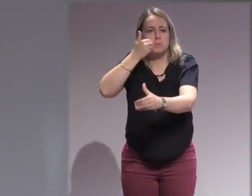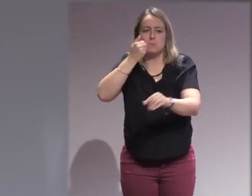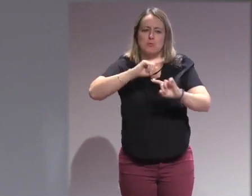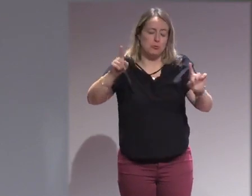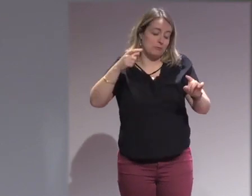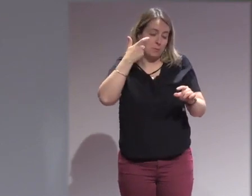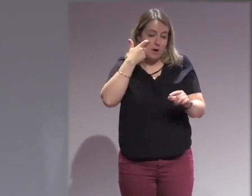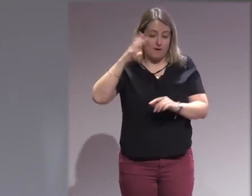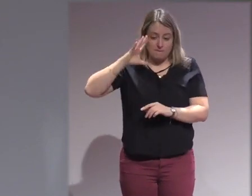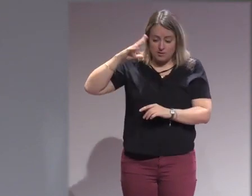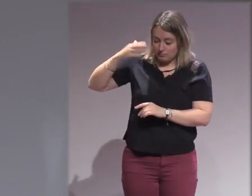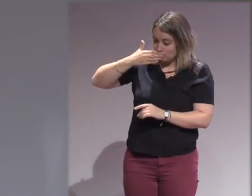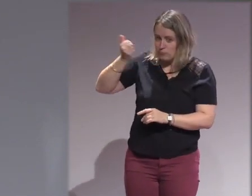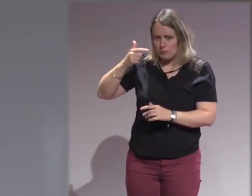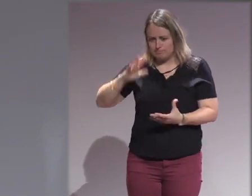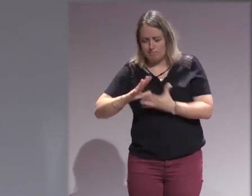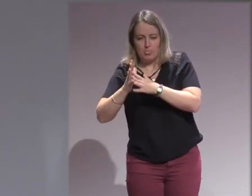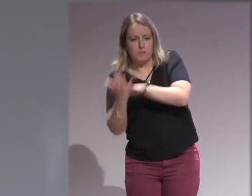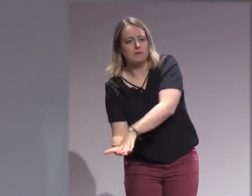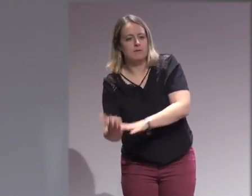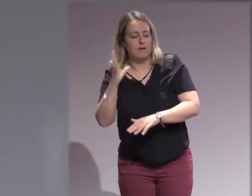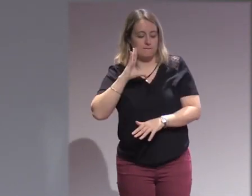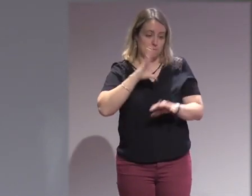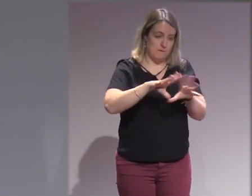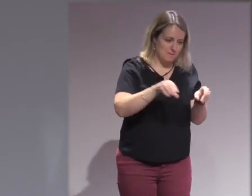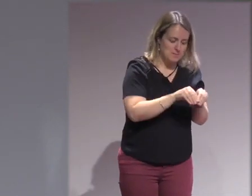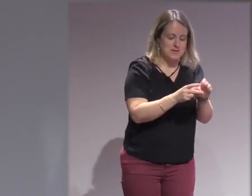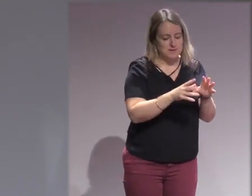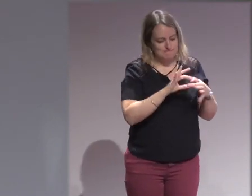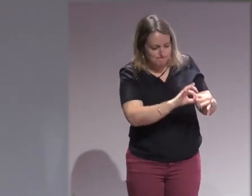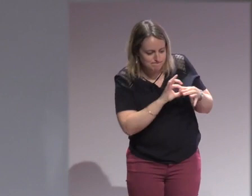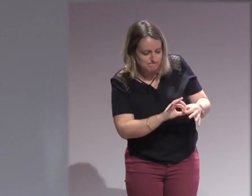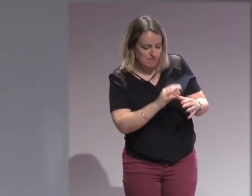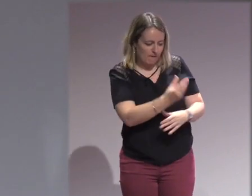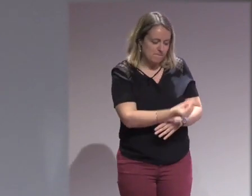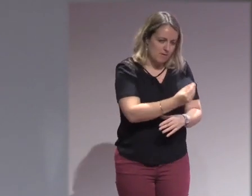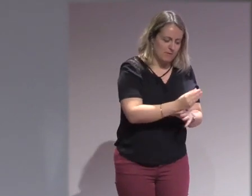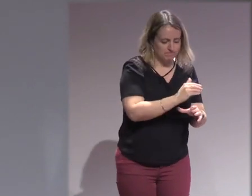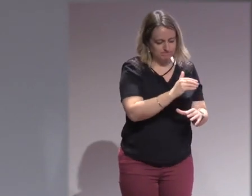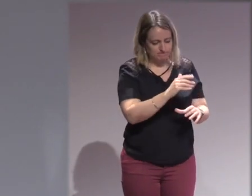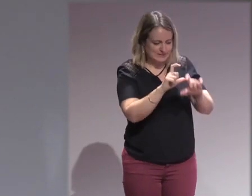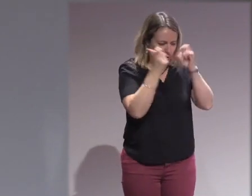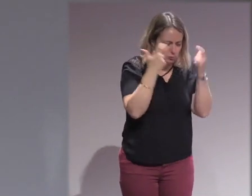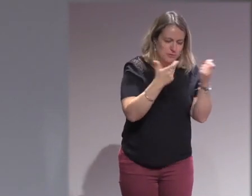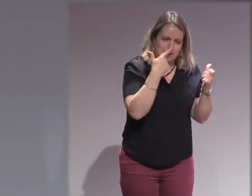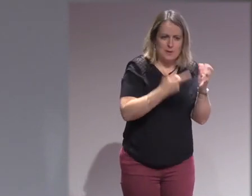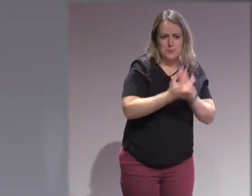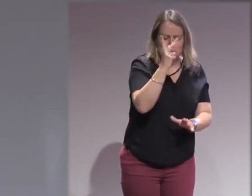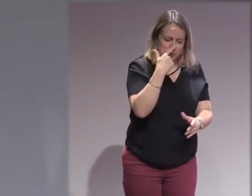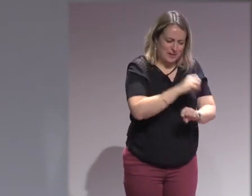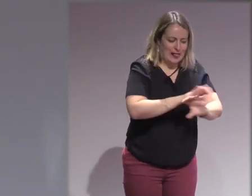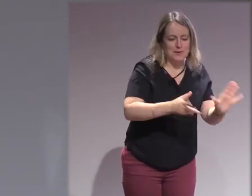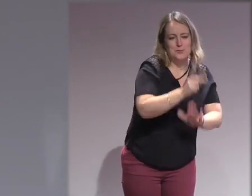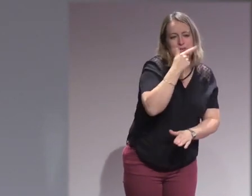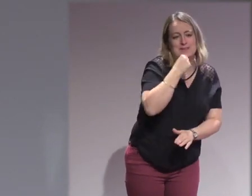eu un rapport à la famille et au statut des enfants qui était plus fluide. Et je trouve que c'est intéressant. Ce qui m'a plu dans le premier